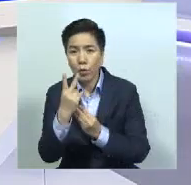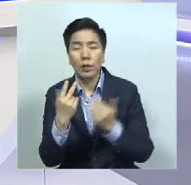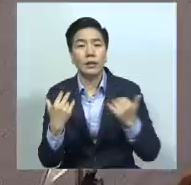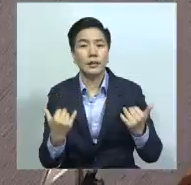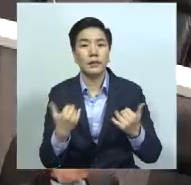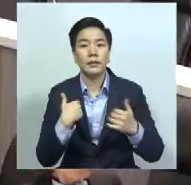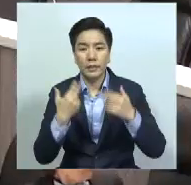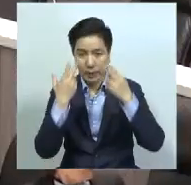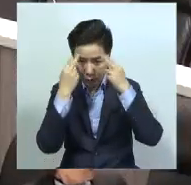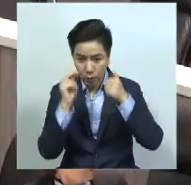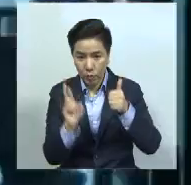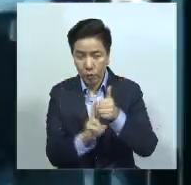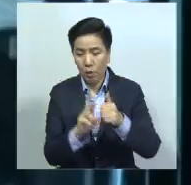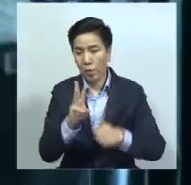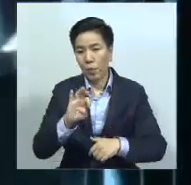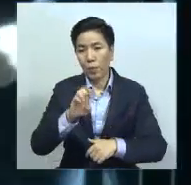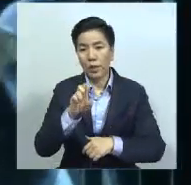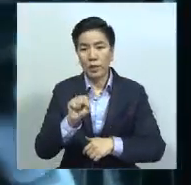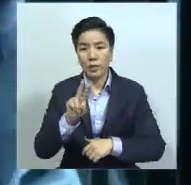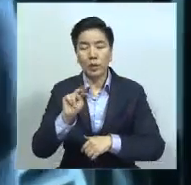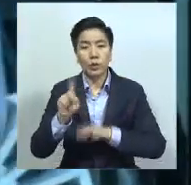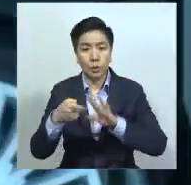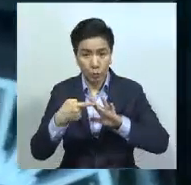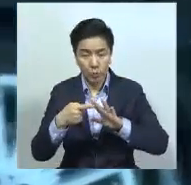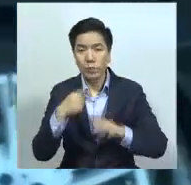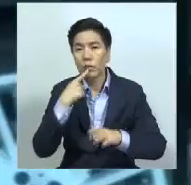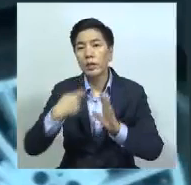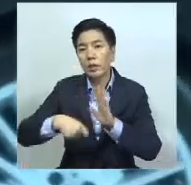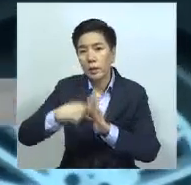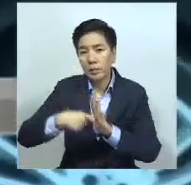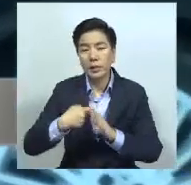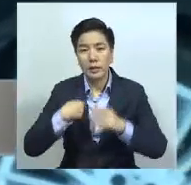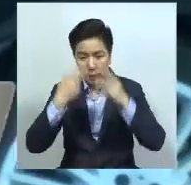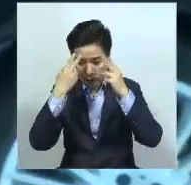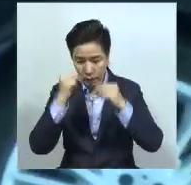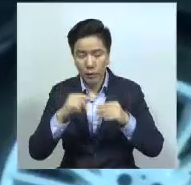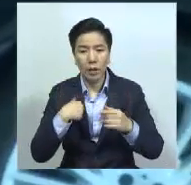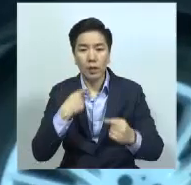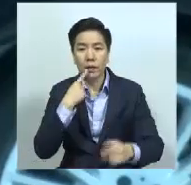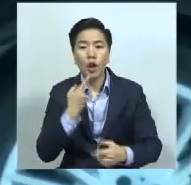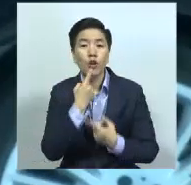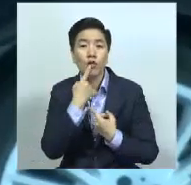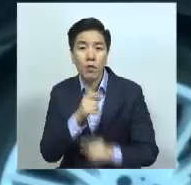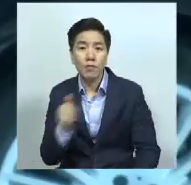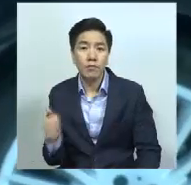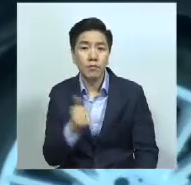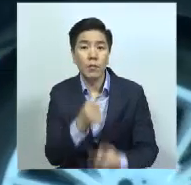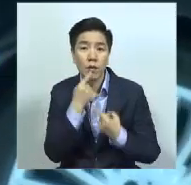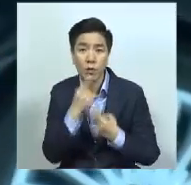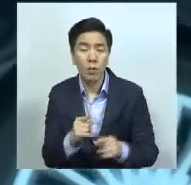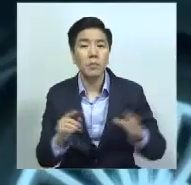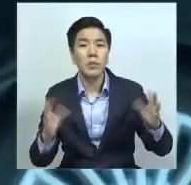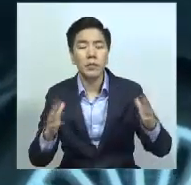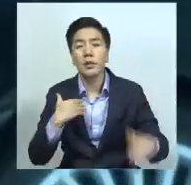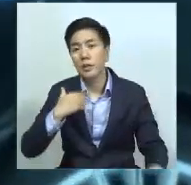ในเรื่องนี้นายวิษณุเครืองามรองนายกรัฐมนตรีก็เป็นผู้ยืนยันถึงเหตุผลที่นายกรัฐมนตรีไม่ได้ไปตอบกระทู้ถามสดในส